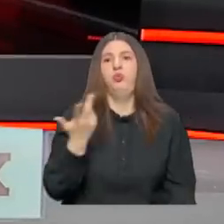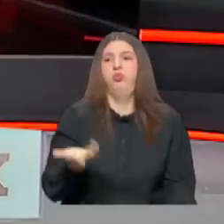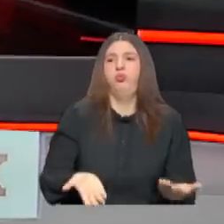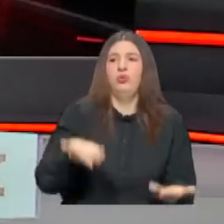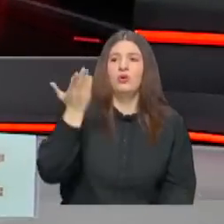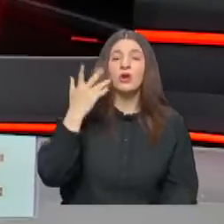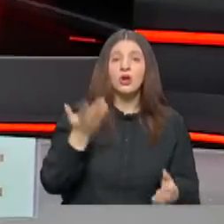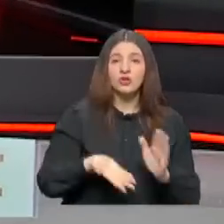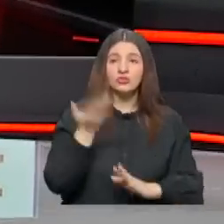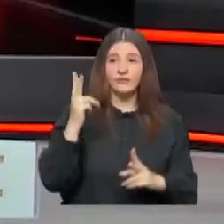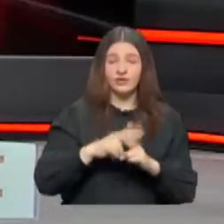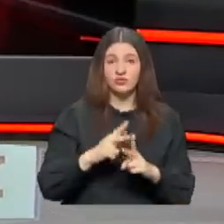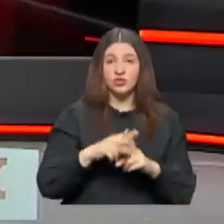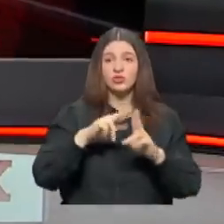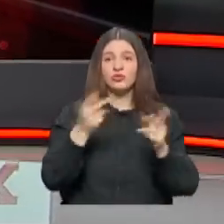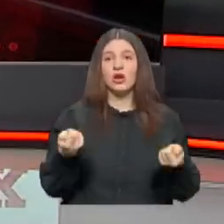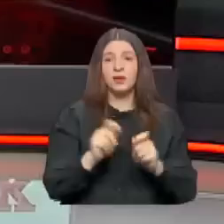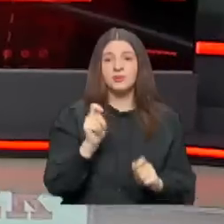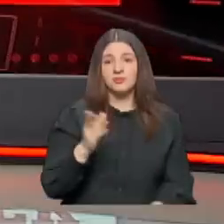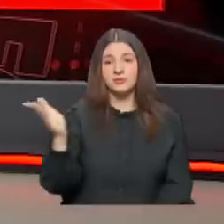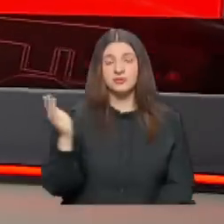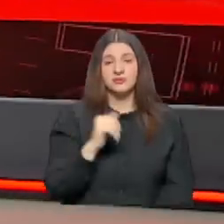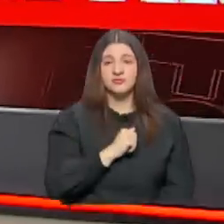yüksek. Yüksek fatura. Dükkan kapattırdı.